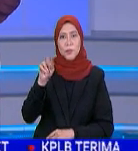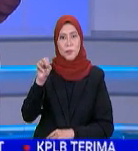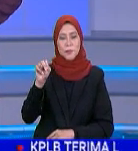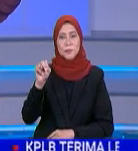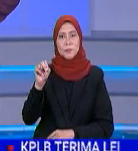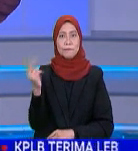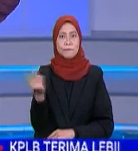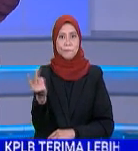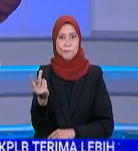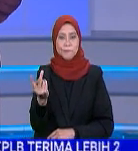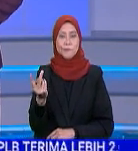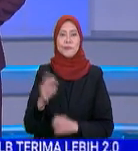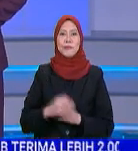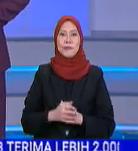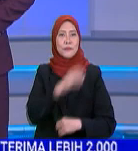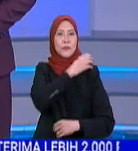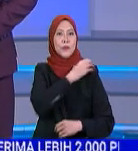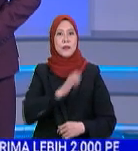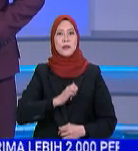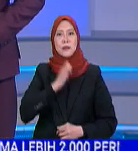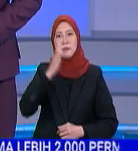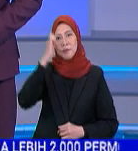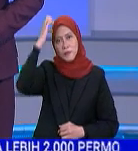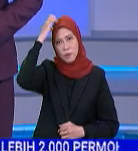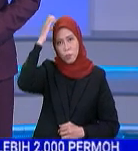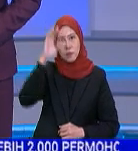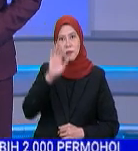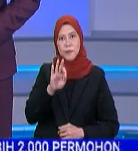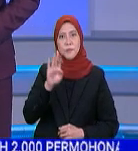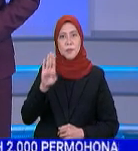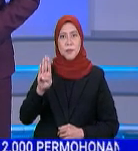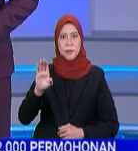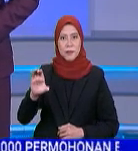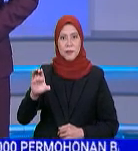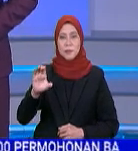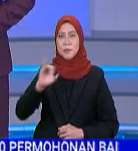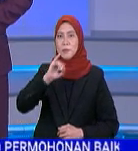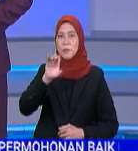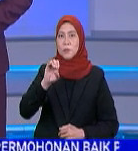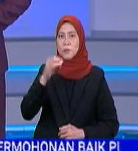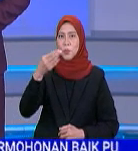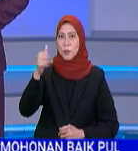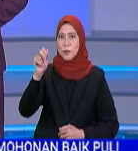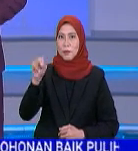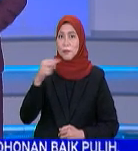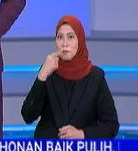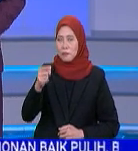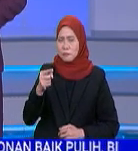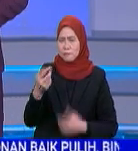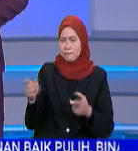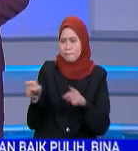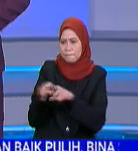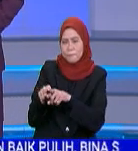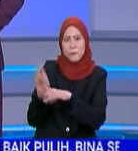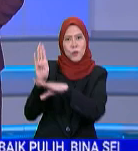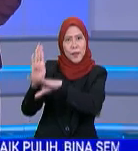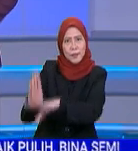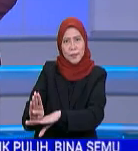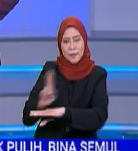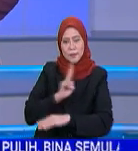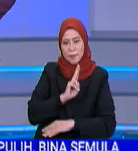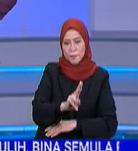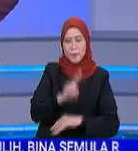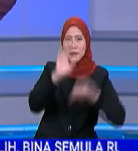Yazzan Al-Arab. Ketua Pegawai Eksekutif Selangor FC, Dr. Johan Kamal Hamidun menjelaskan faktor persamaan budaya, agama dan